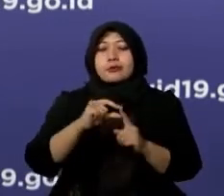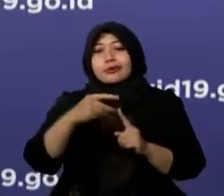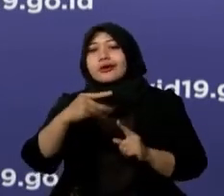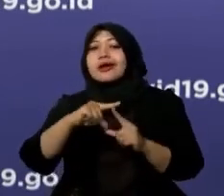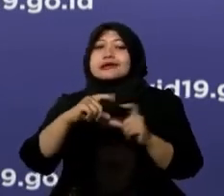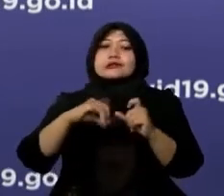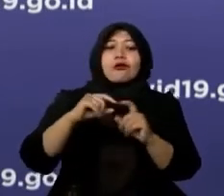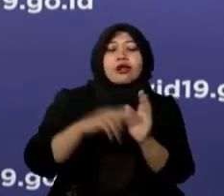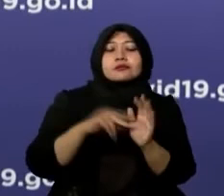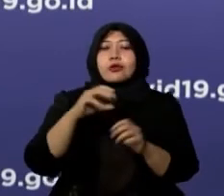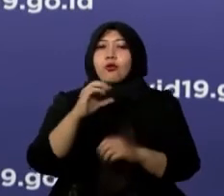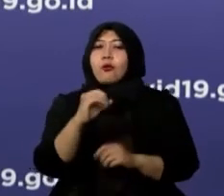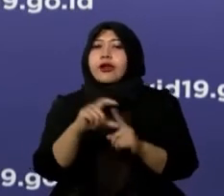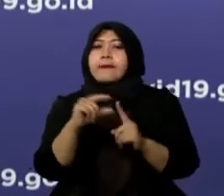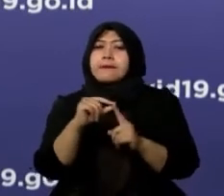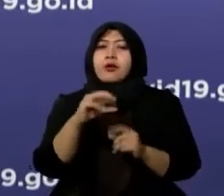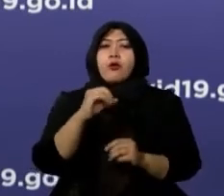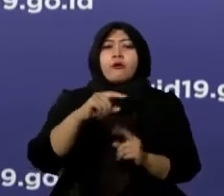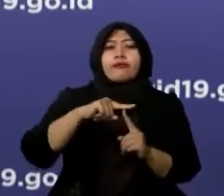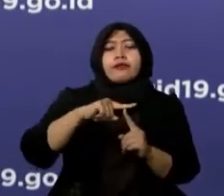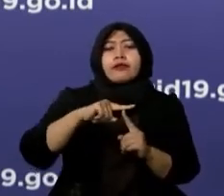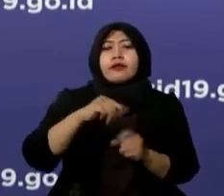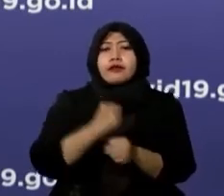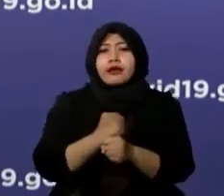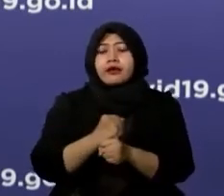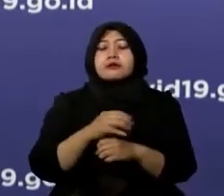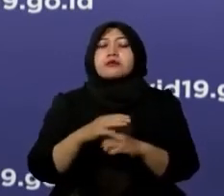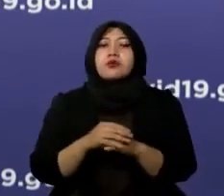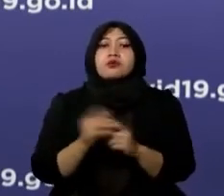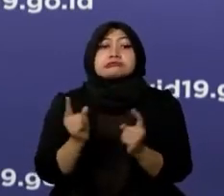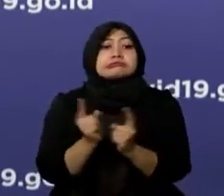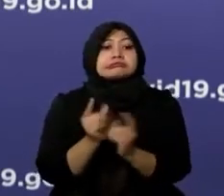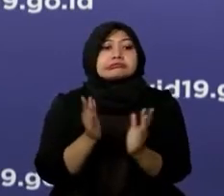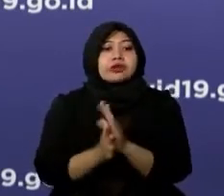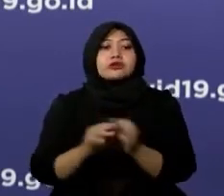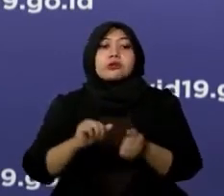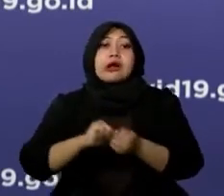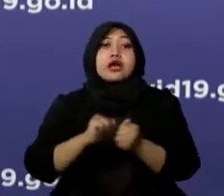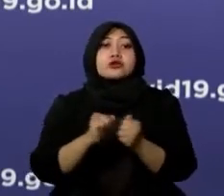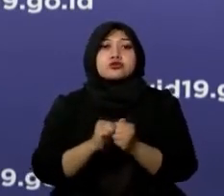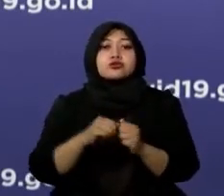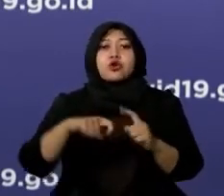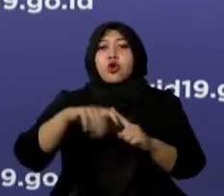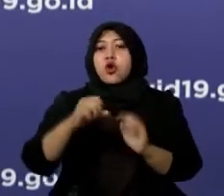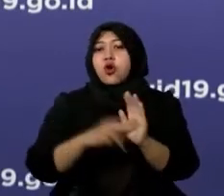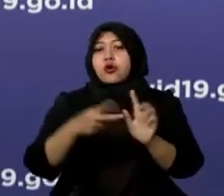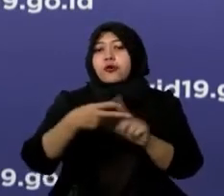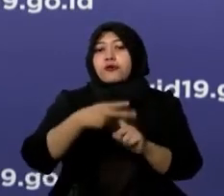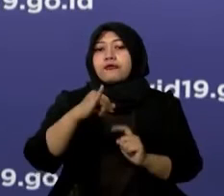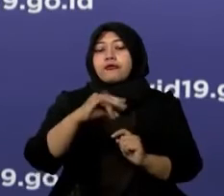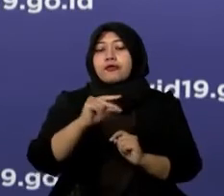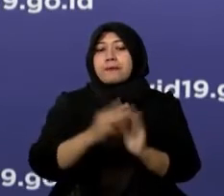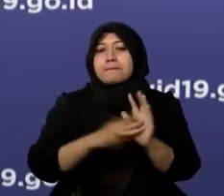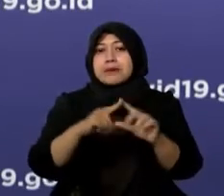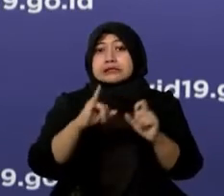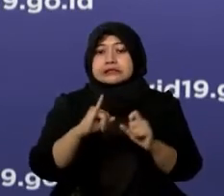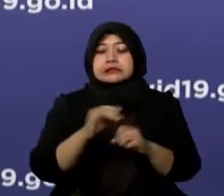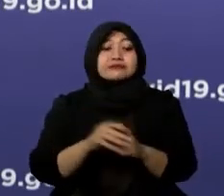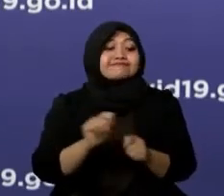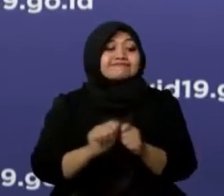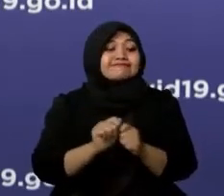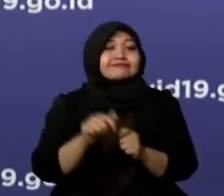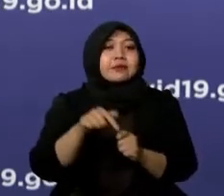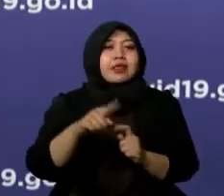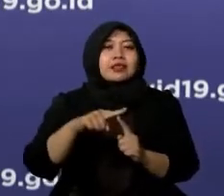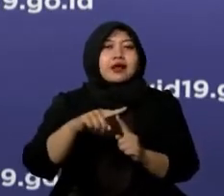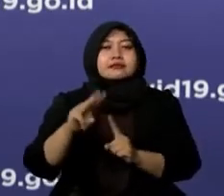PDP, ODP, OTG atau kontak erat, dan kasus konfirmasi. Di dalam revisi yang sudah kita